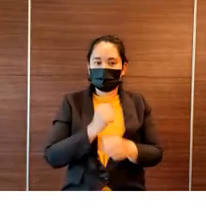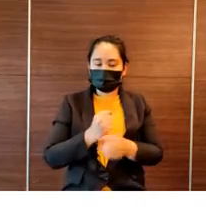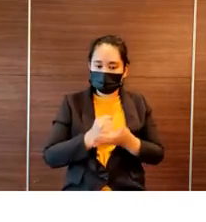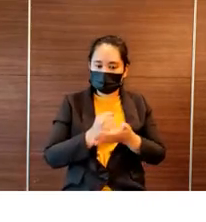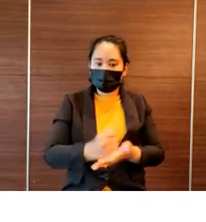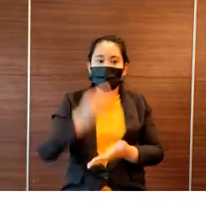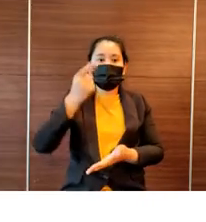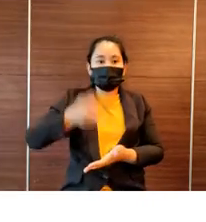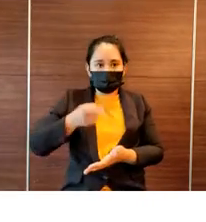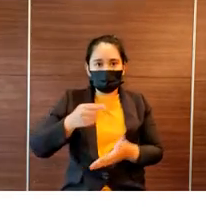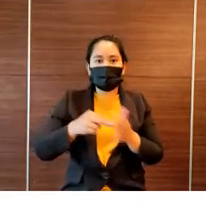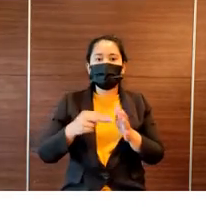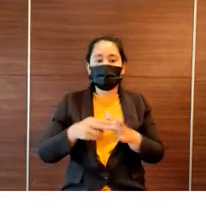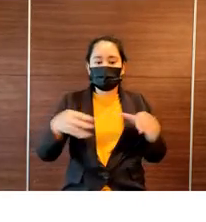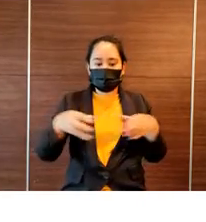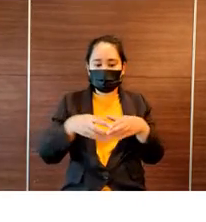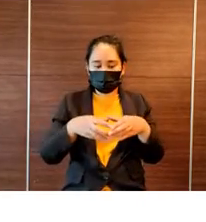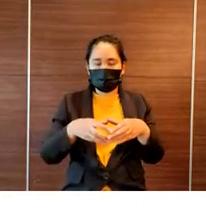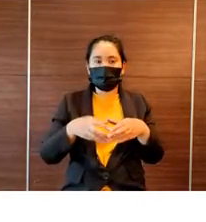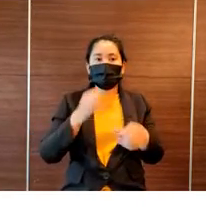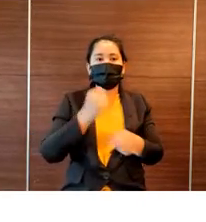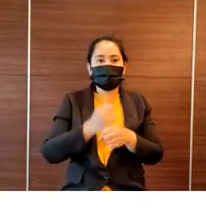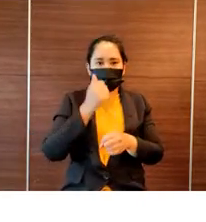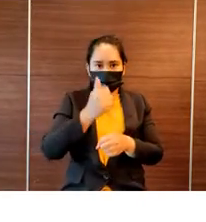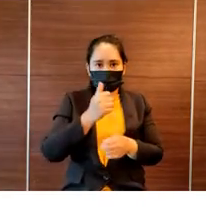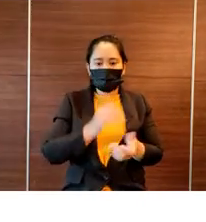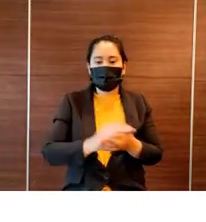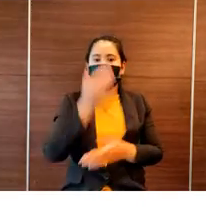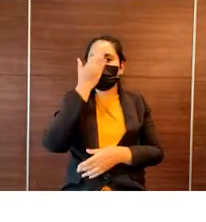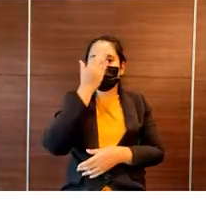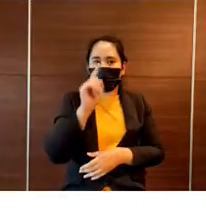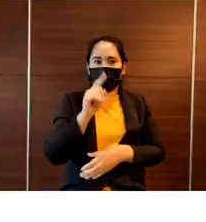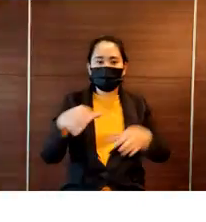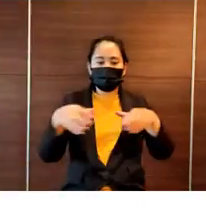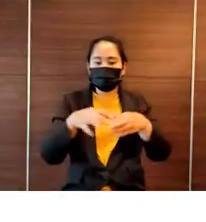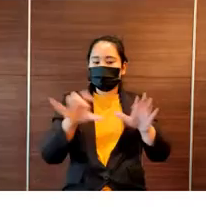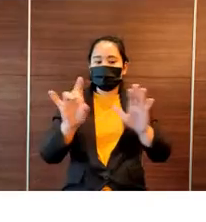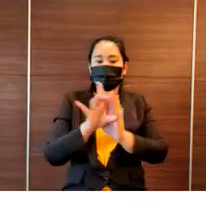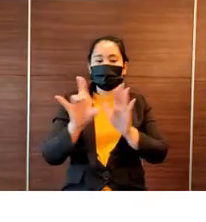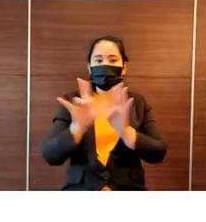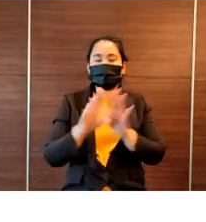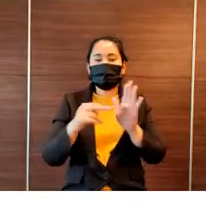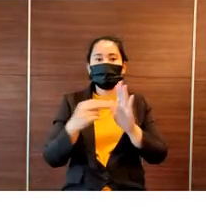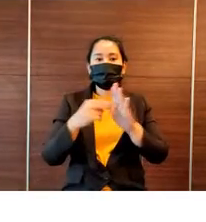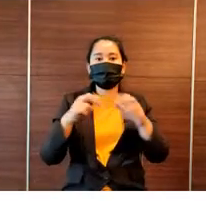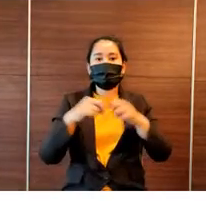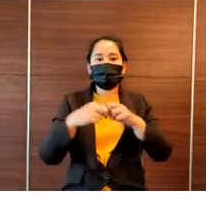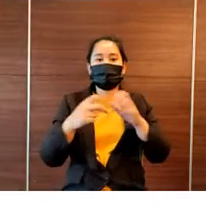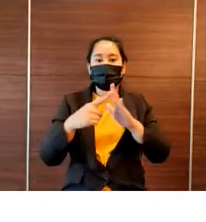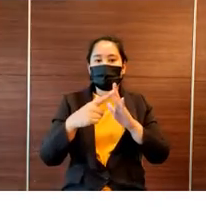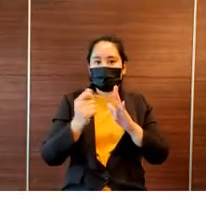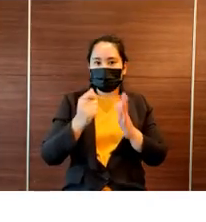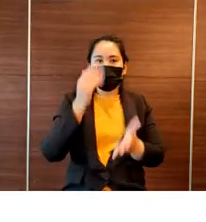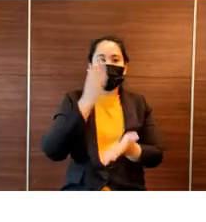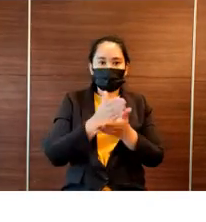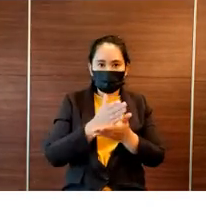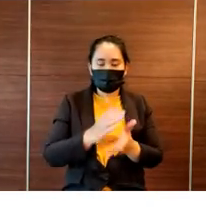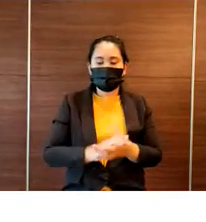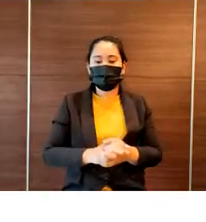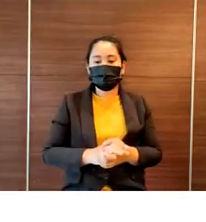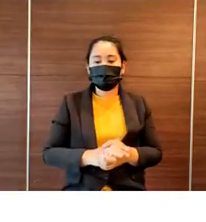เธอต้องทำกลุ่ม MSM ที่ใช้สารเสพติดเพราะมันจะเป็นกลุ่มสุดท้ายที่จะยุติปัญหาเอดโอ้ยเป็